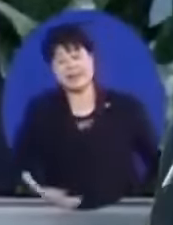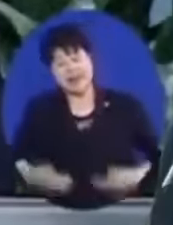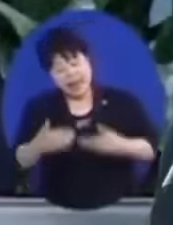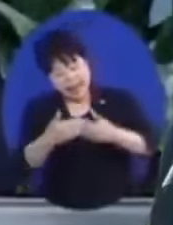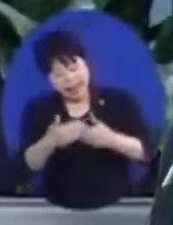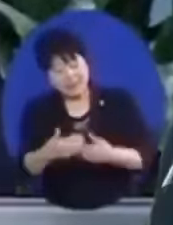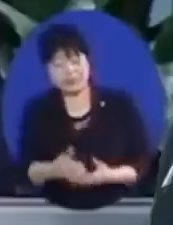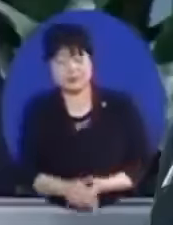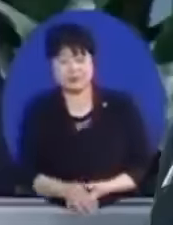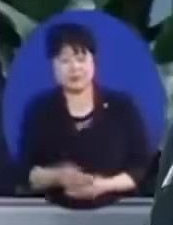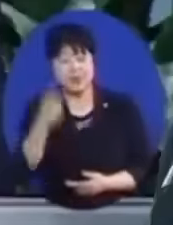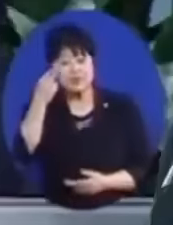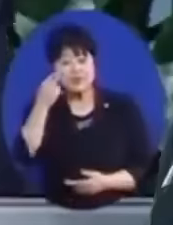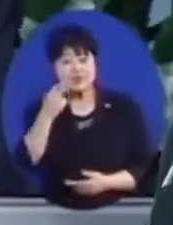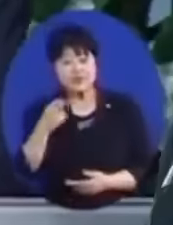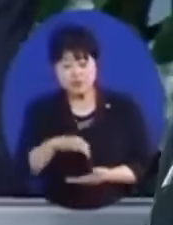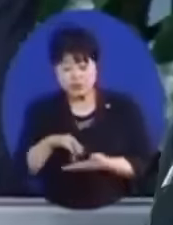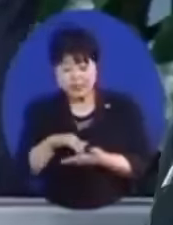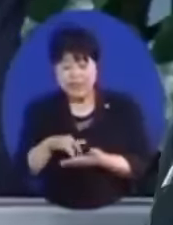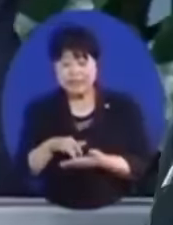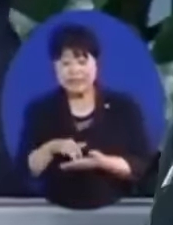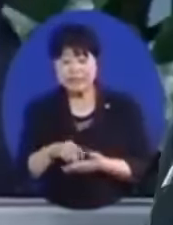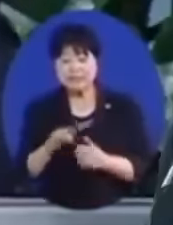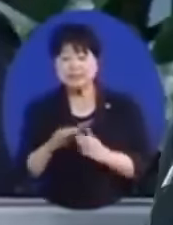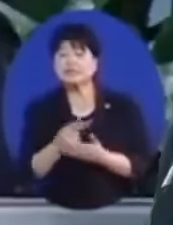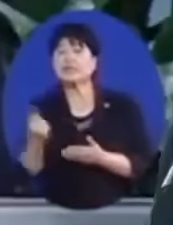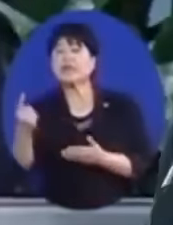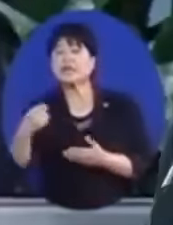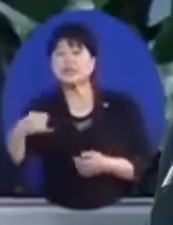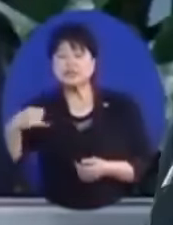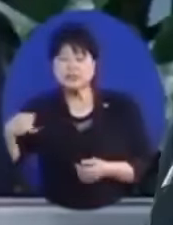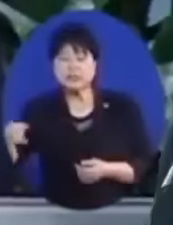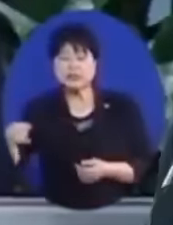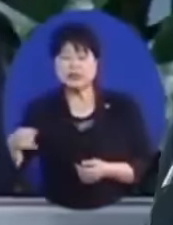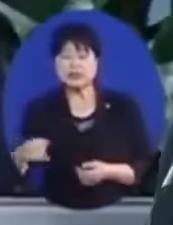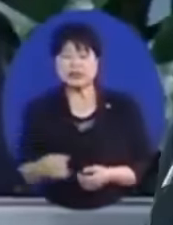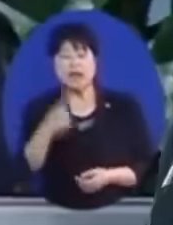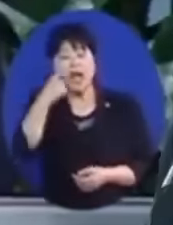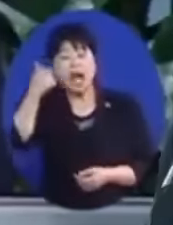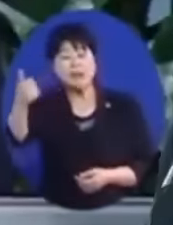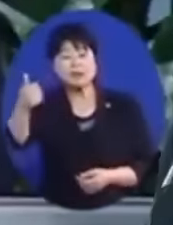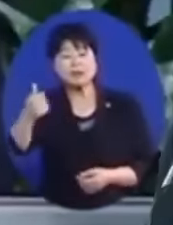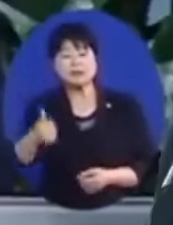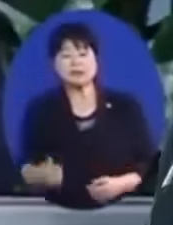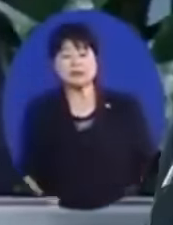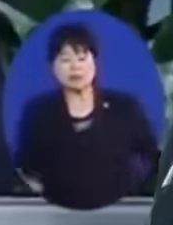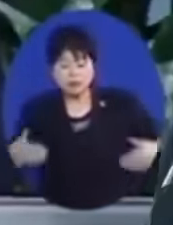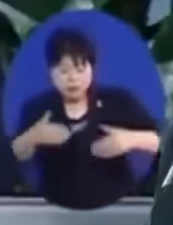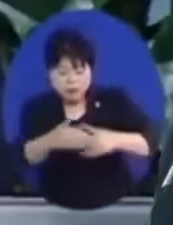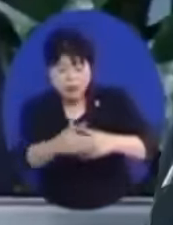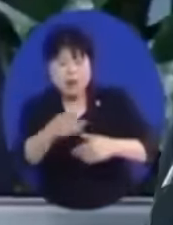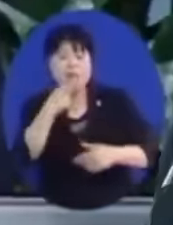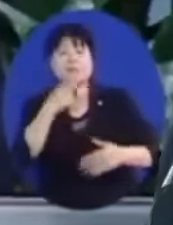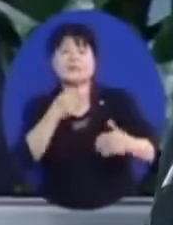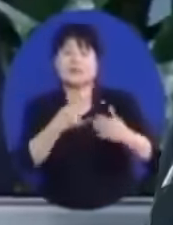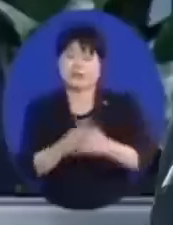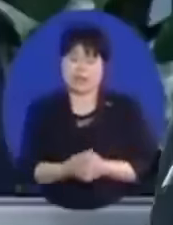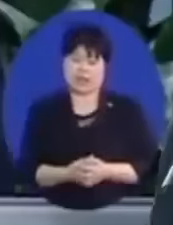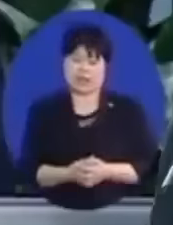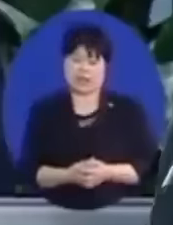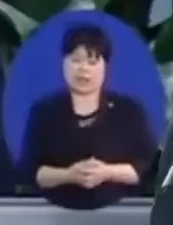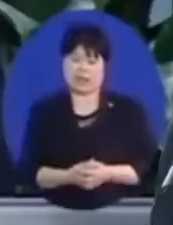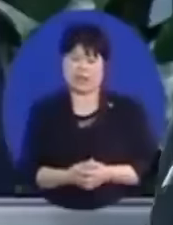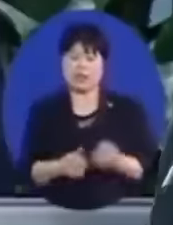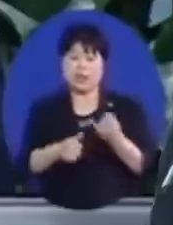것입니다. 미국에서 조사한 결과 가출 소녀의 90% 이상이 아버지와의 접촉이 결핍증 환자이며